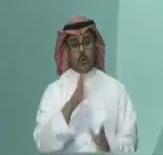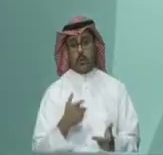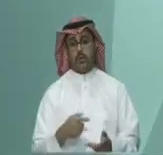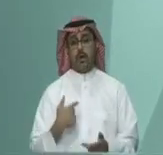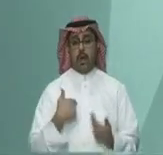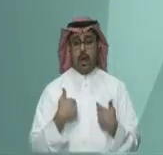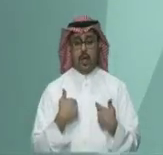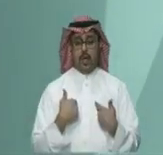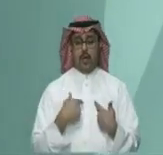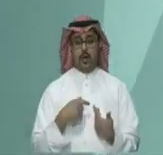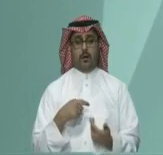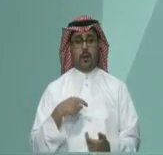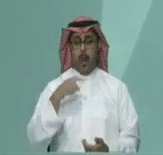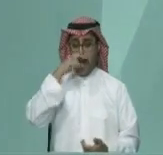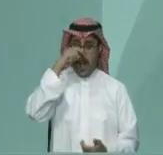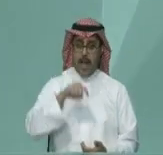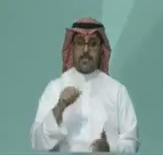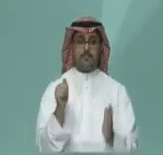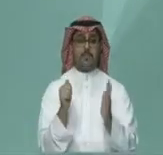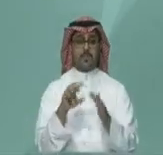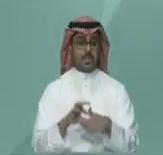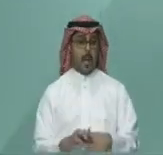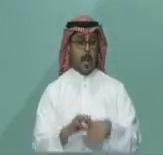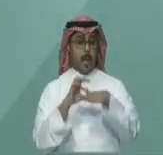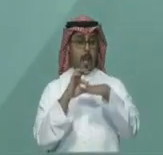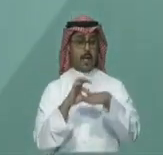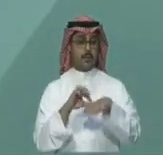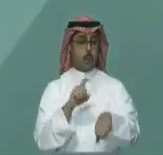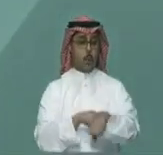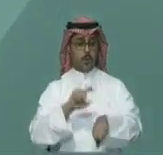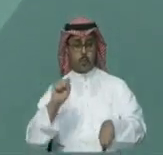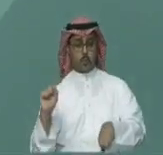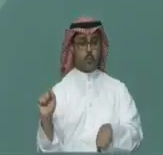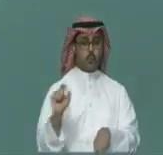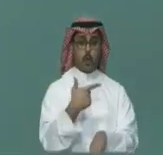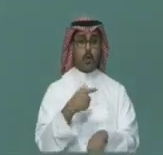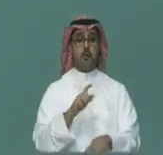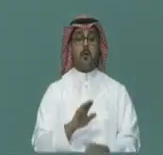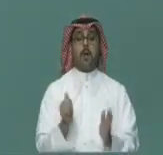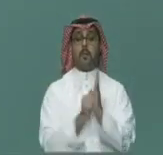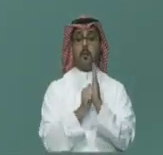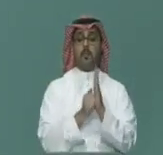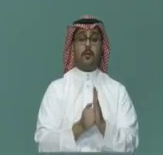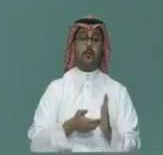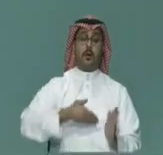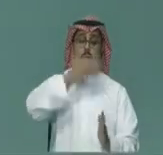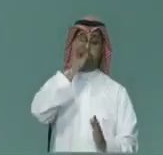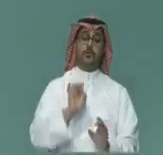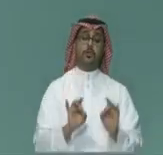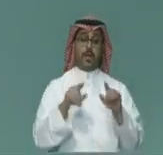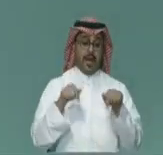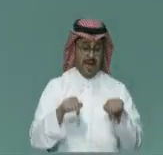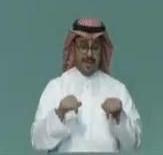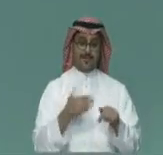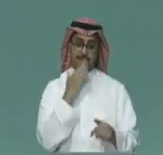اهتمامي وهدفي أن يمتلك المواطن مسكنه بأسرع وقت وعبر حلول مختلفة، وما تم بفضل الله